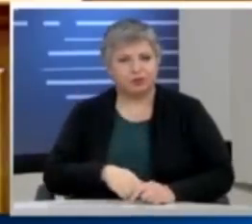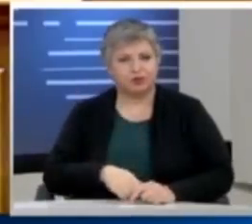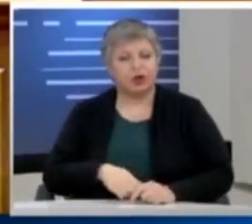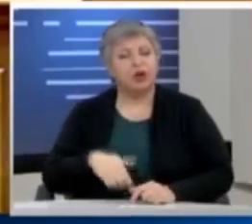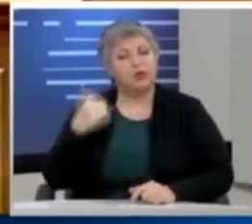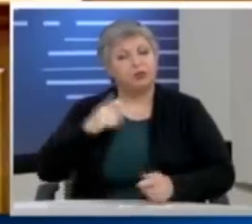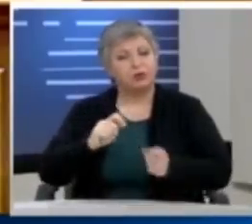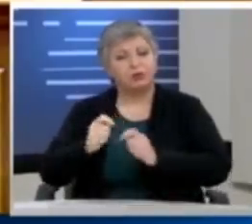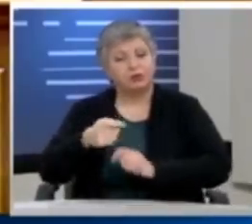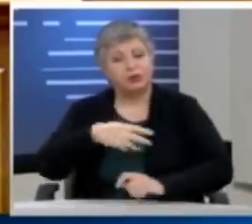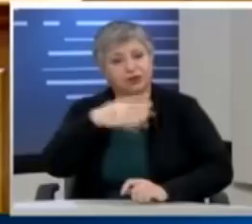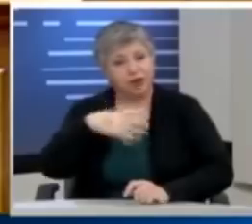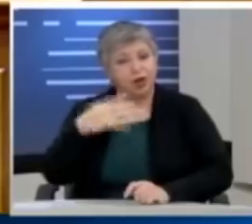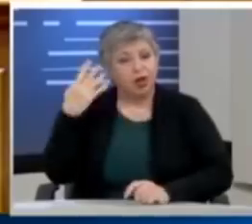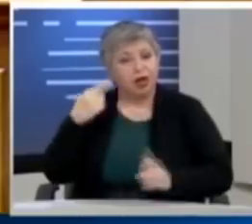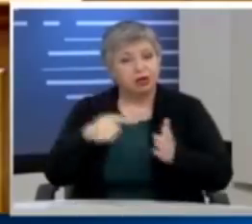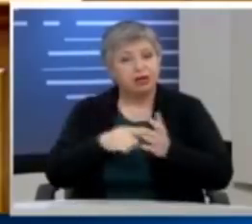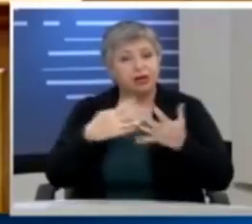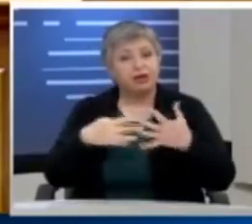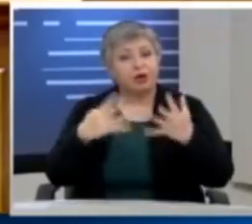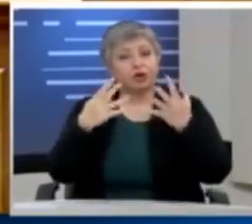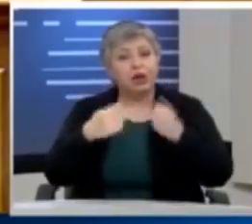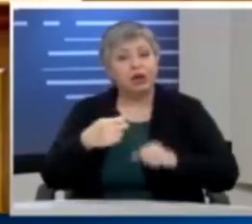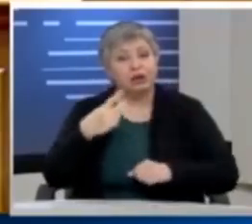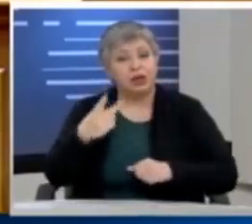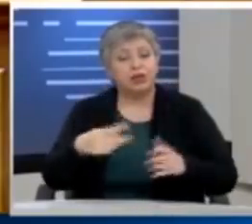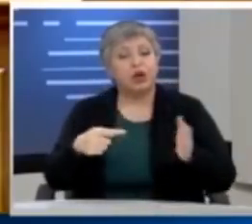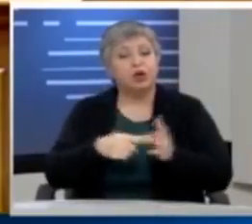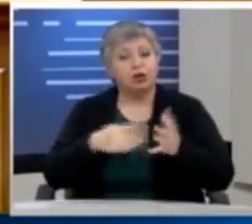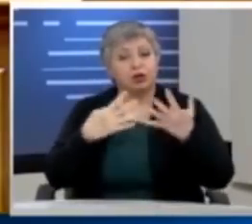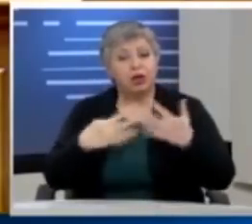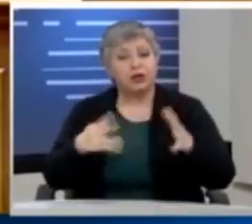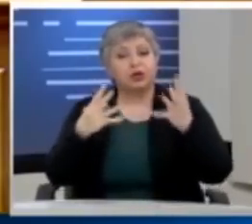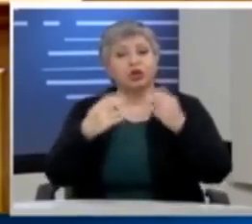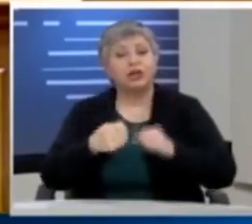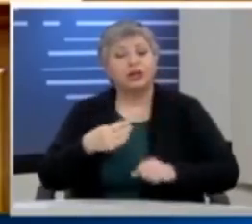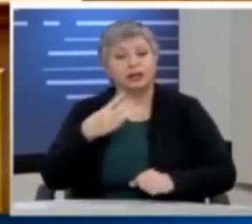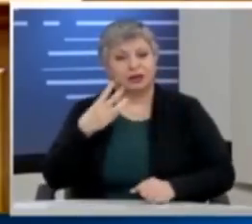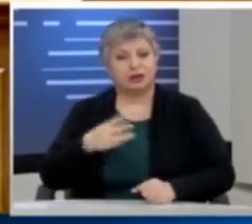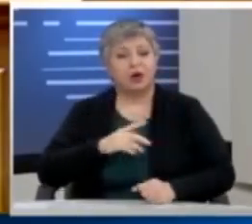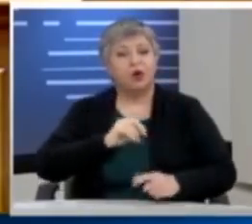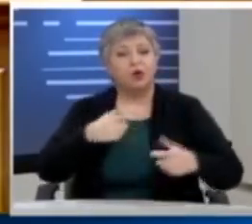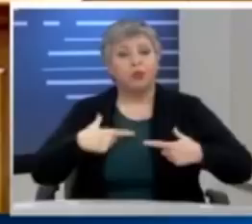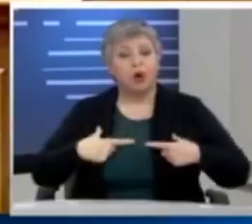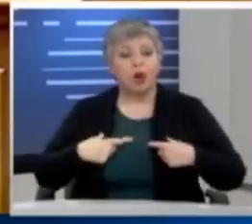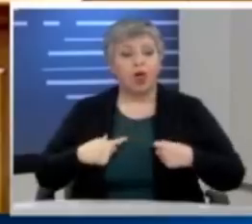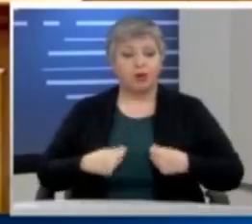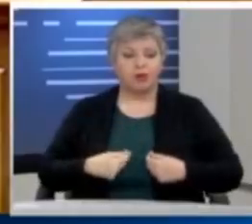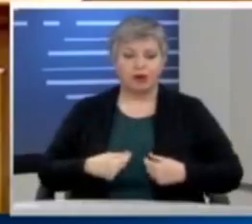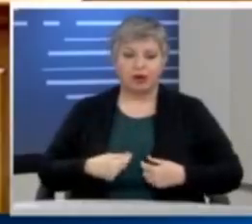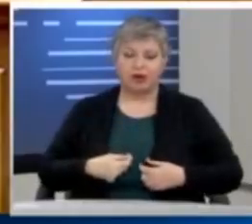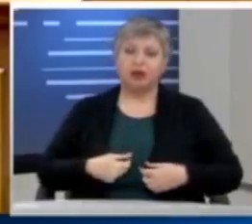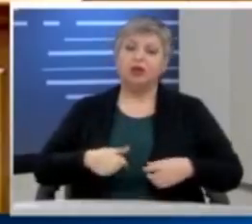το 92, το 93, στελέχη του, όλα σχεδόν τα στελέχη του, συμμετείχαν παρέα με όλο